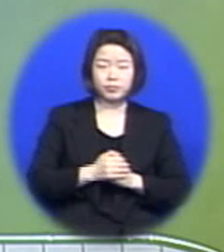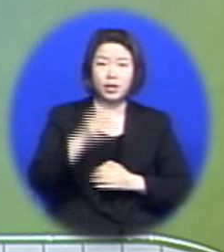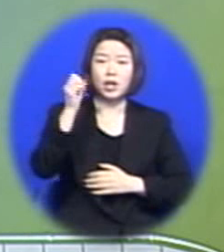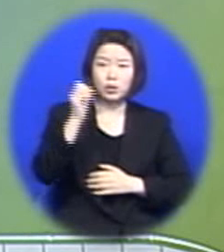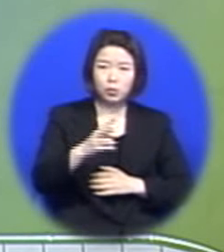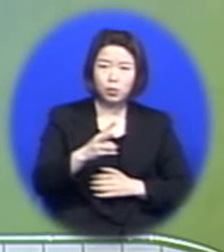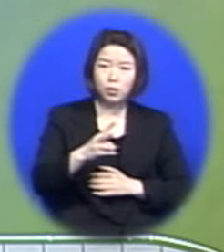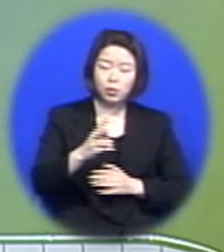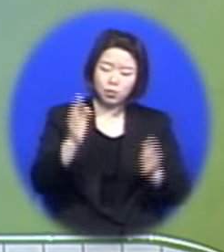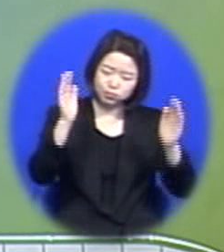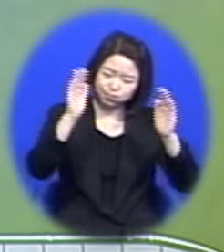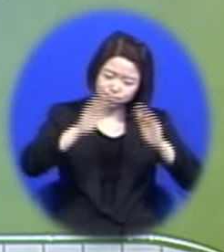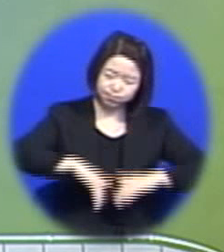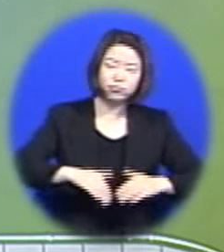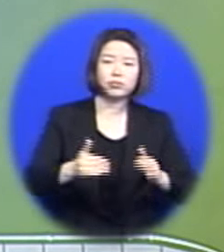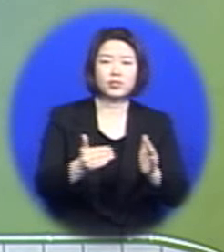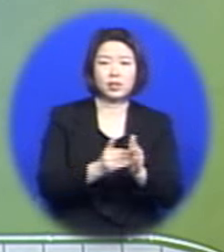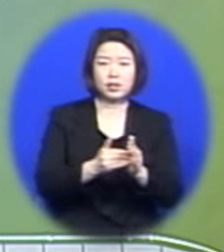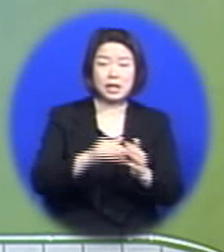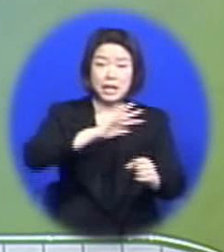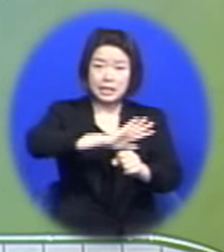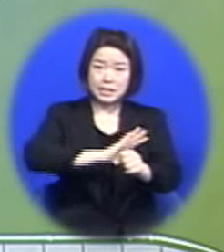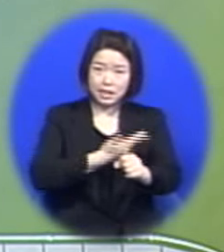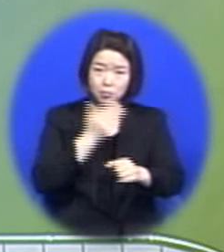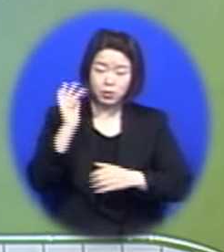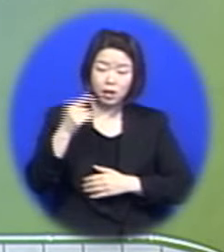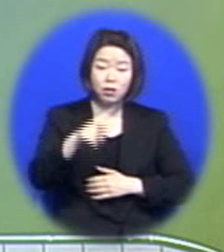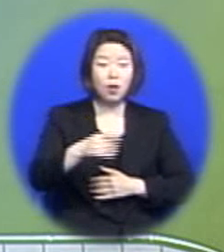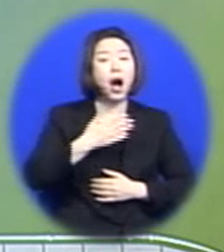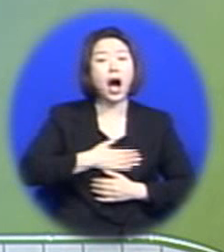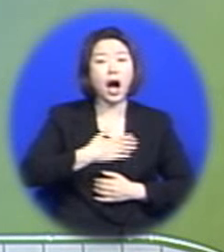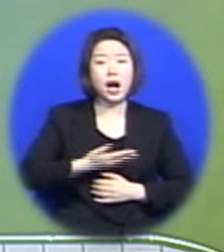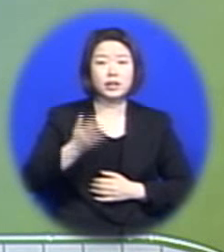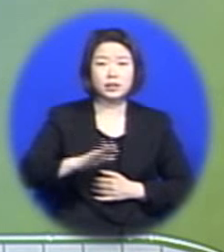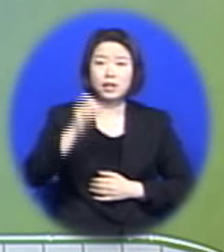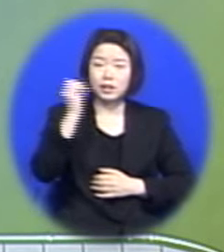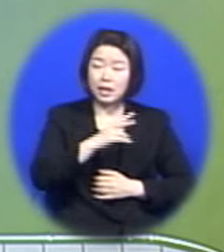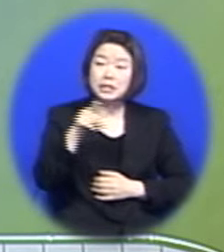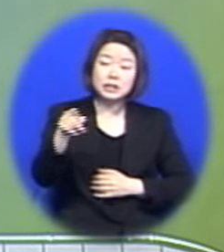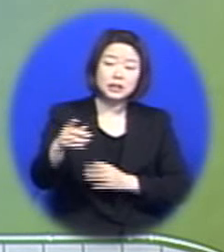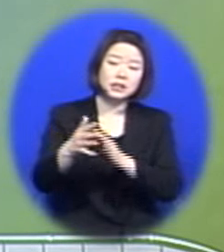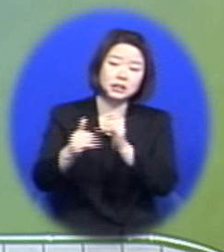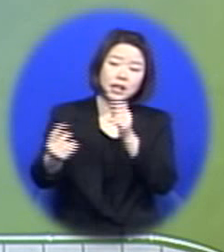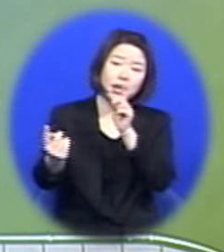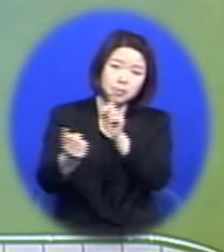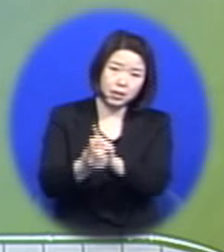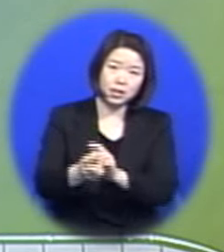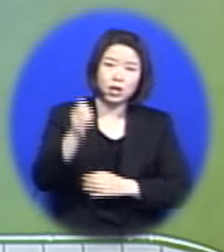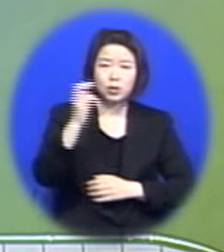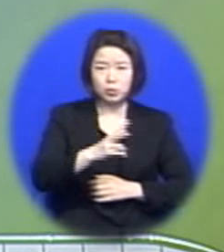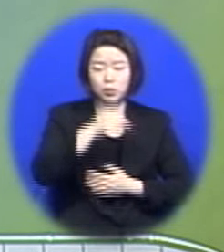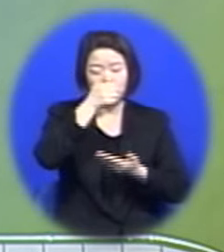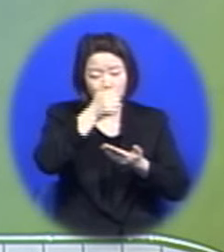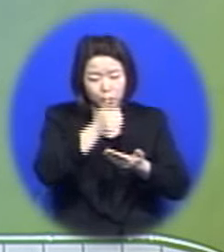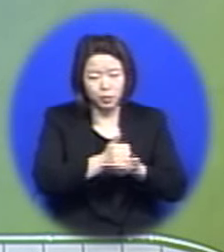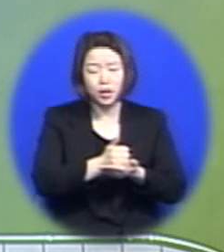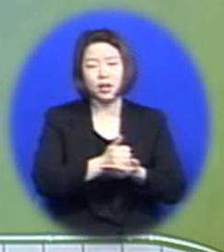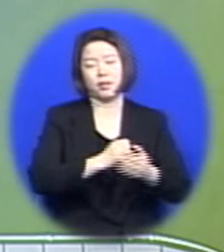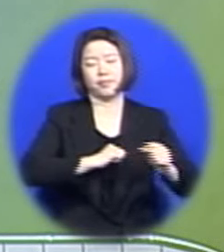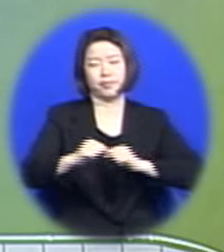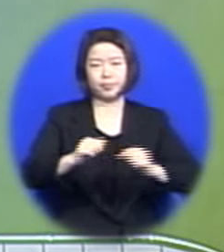또 무너졌습니다. 잘못된 것을 알면서도 다시 그 사람을 만나고 또 다시 죄를